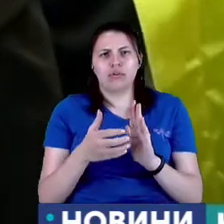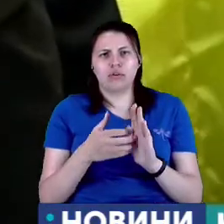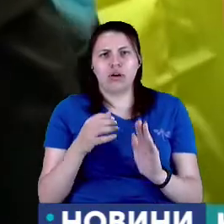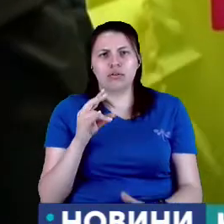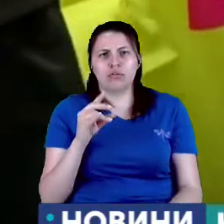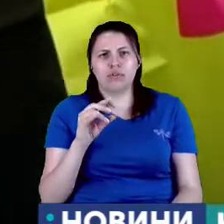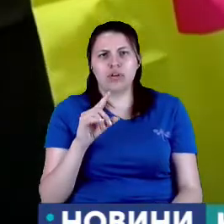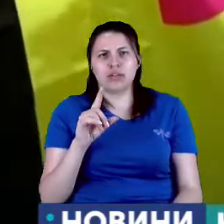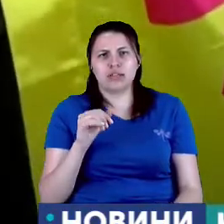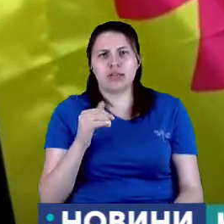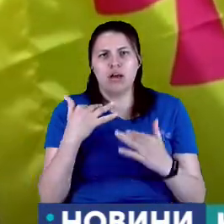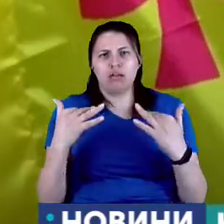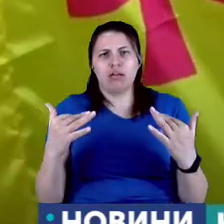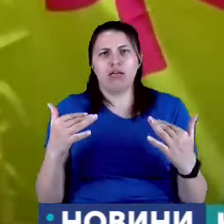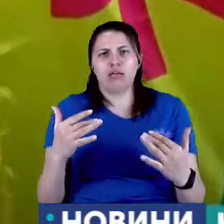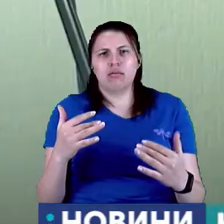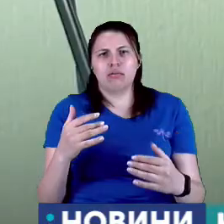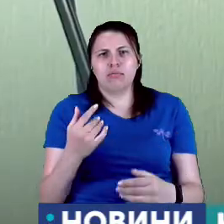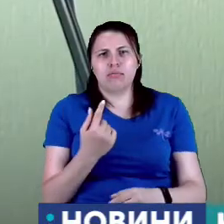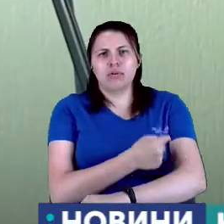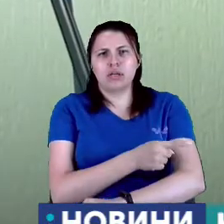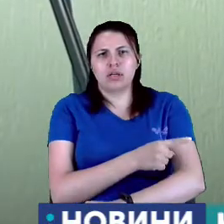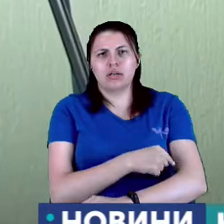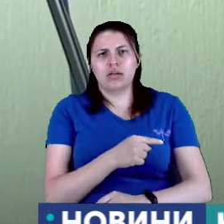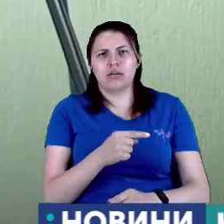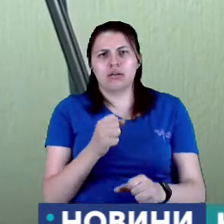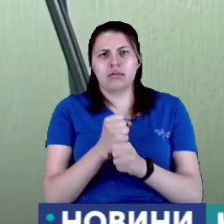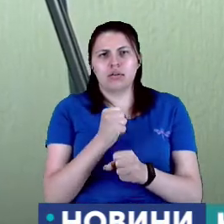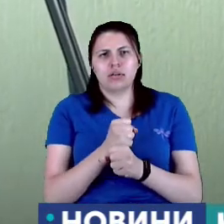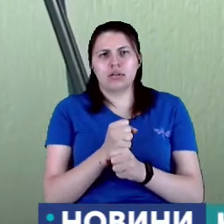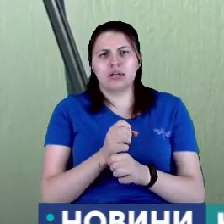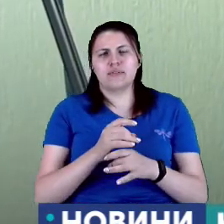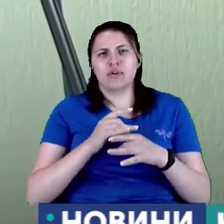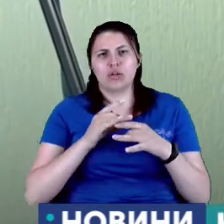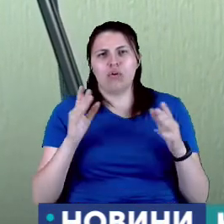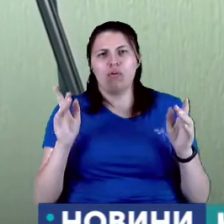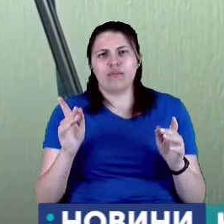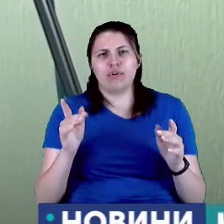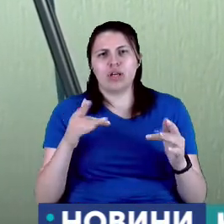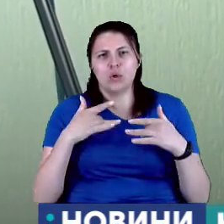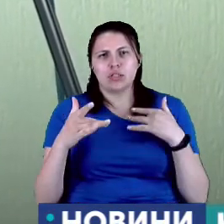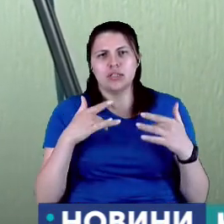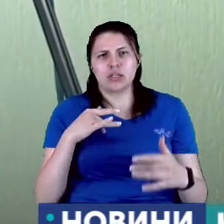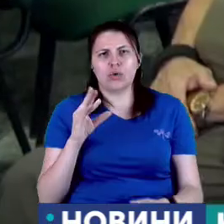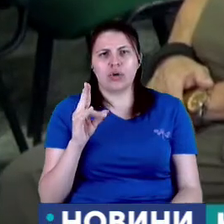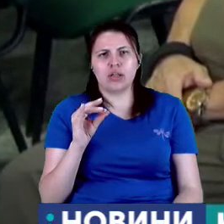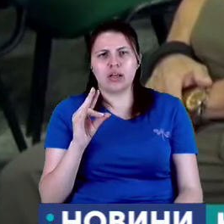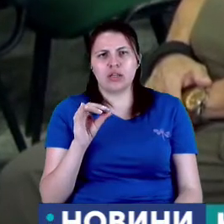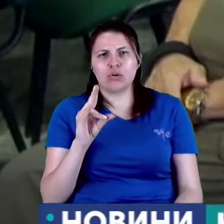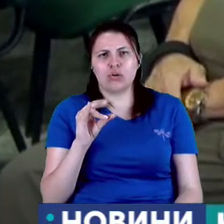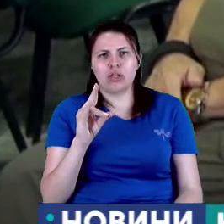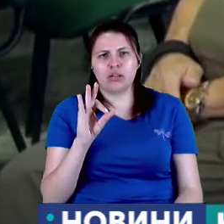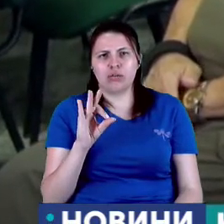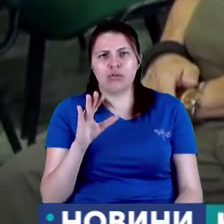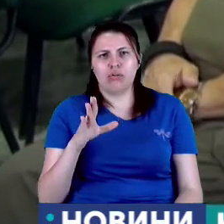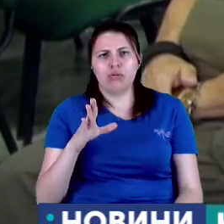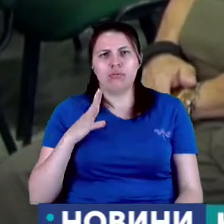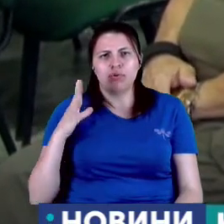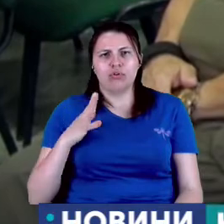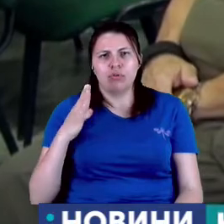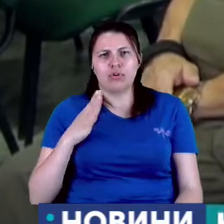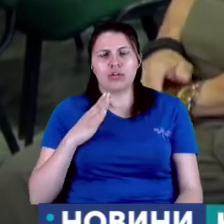капелани організували святковий концерт. Зокрема, пісні виконувала Катерина Соколенко. У минулому фіналістка телевізійних шоу,